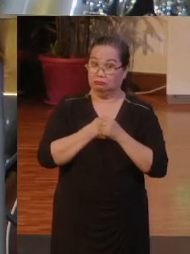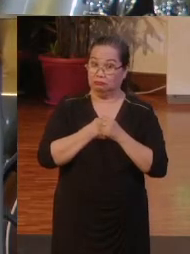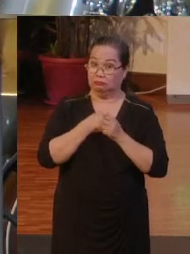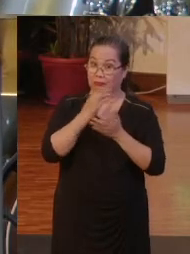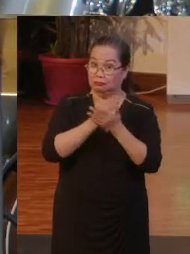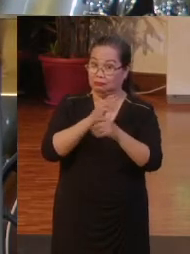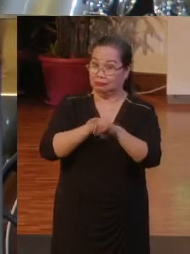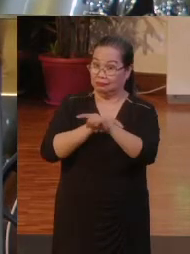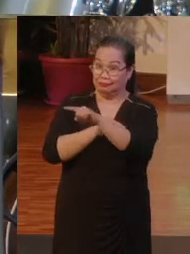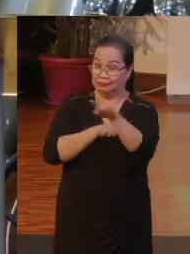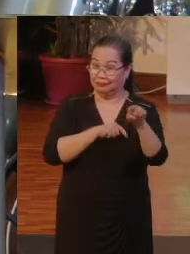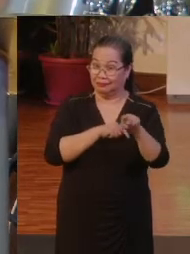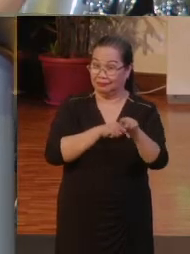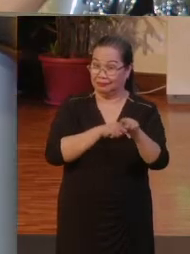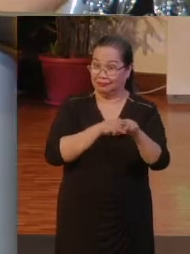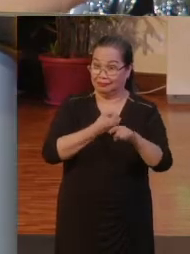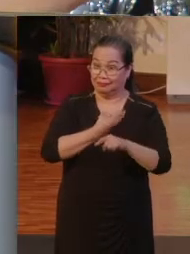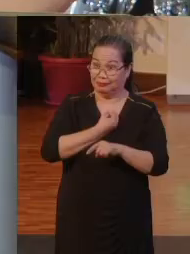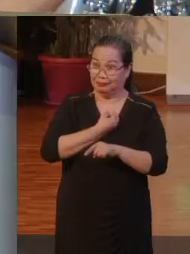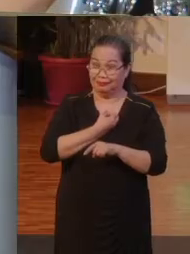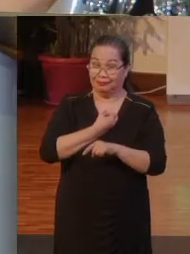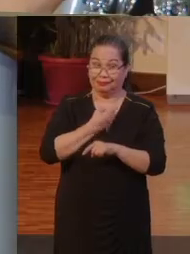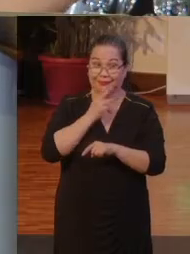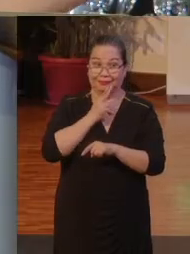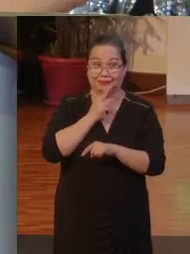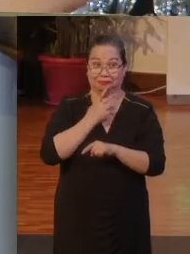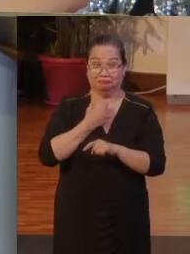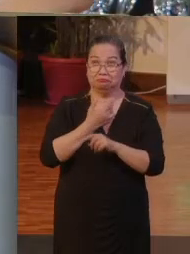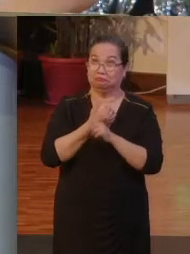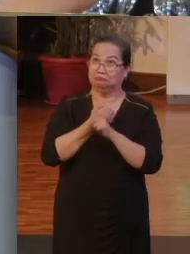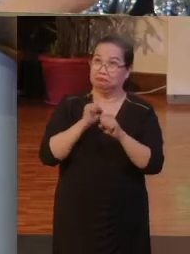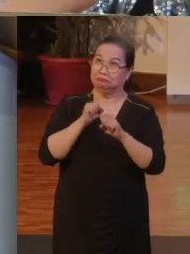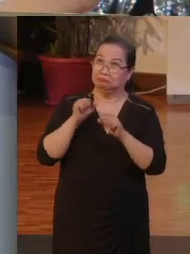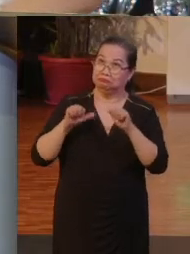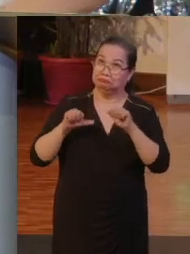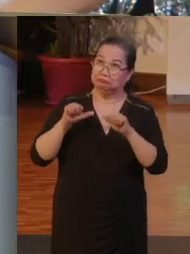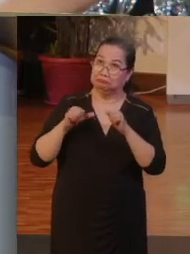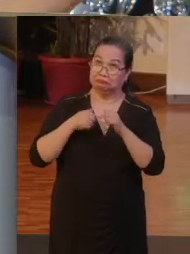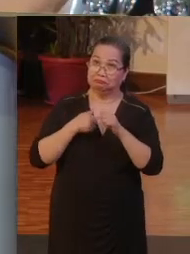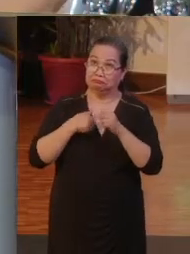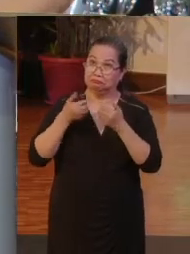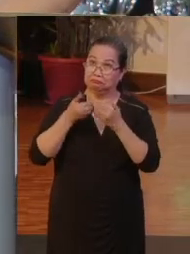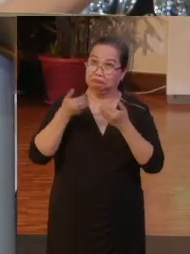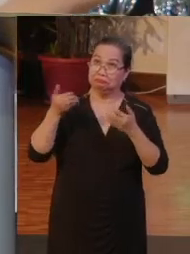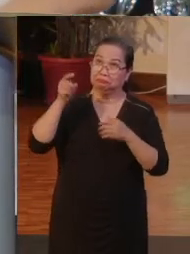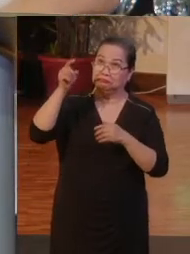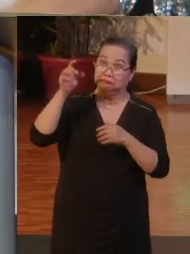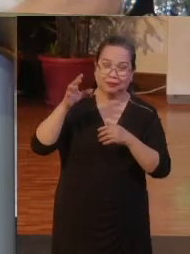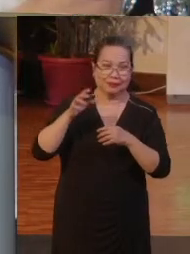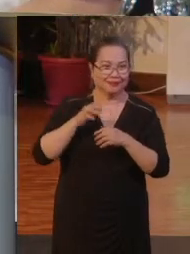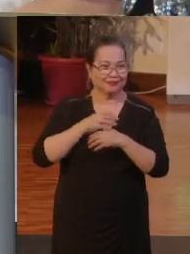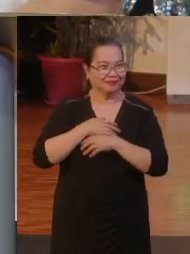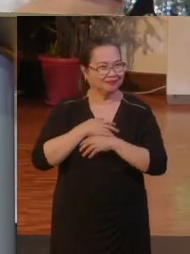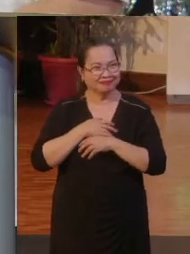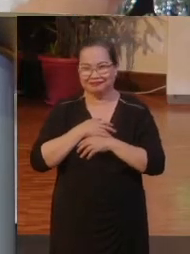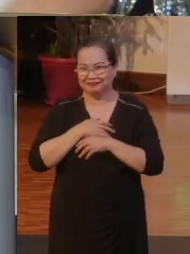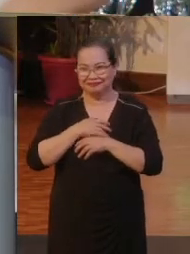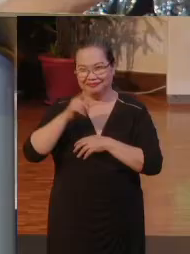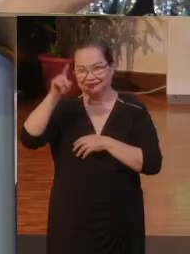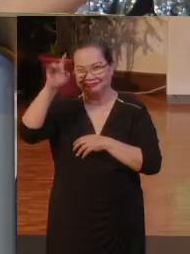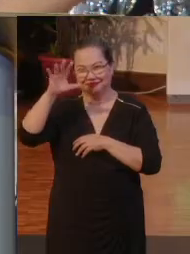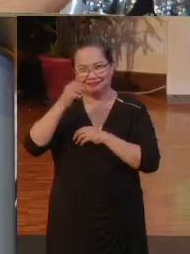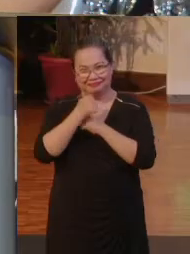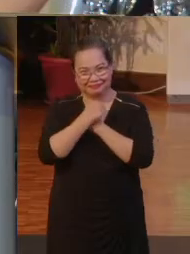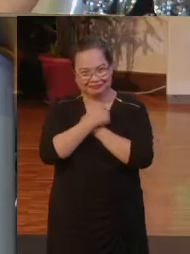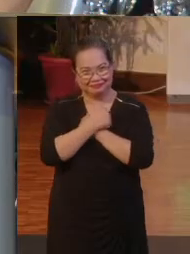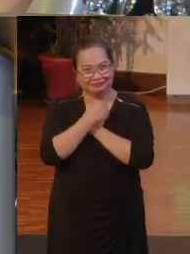minsan nangangamba na baka hindi kayo ligtas? Baka ako ay mahiwalay sa pag-ibig ng Diyos?